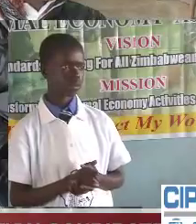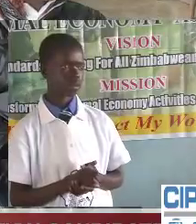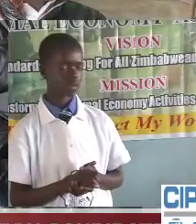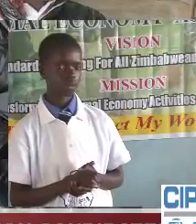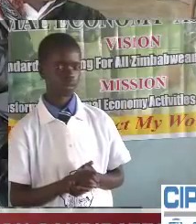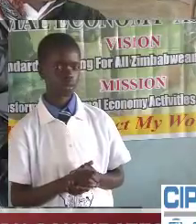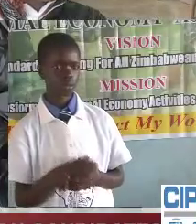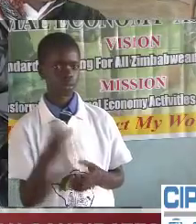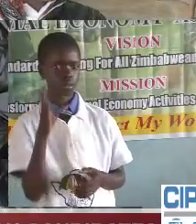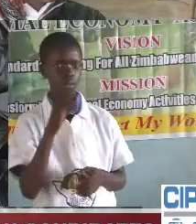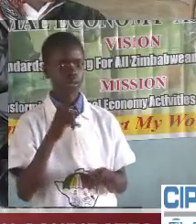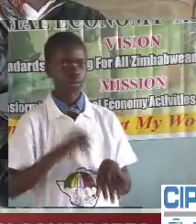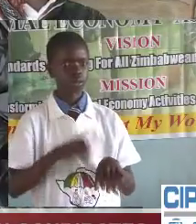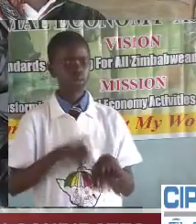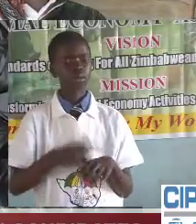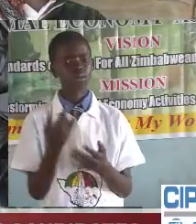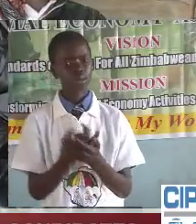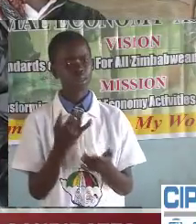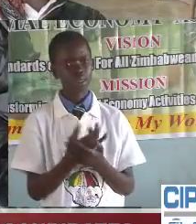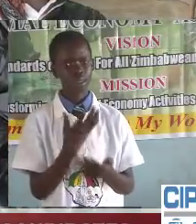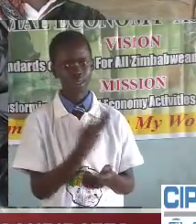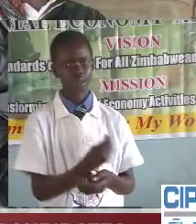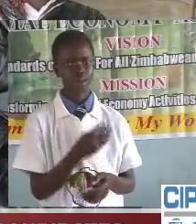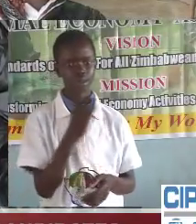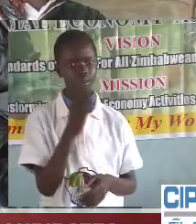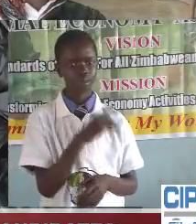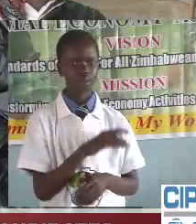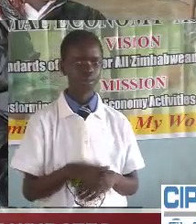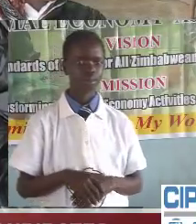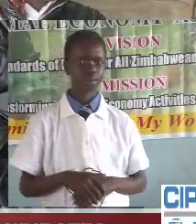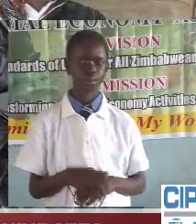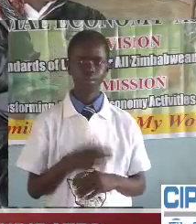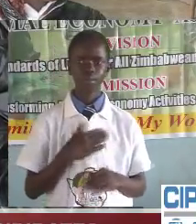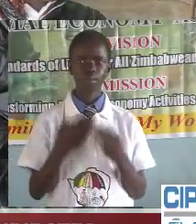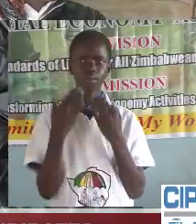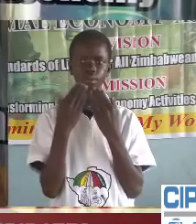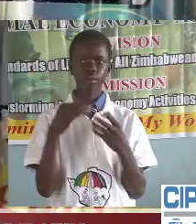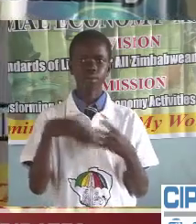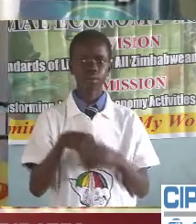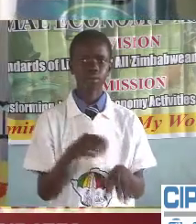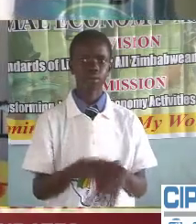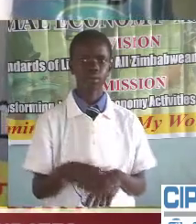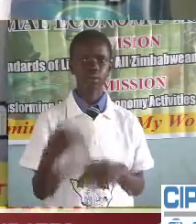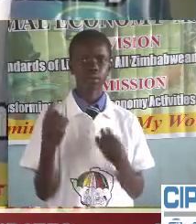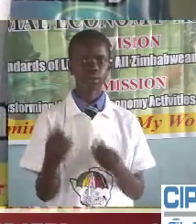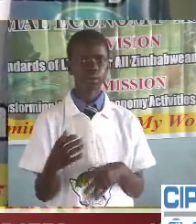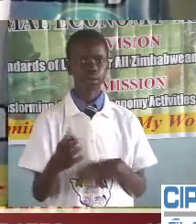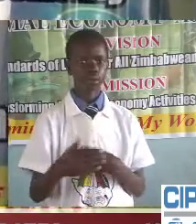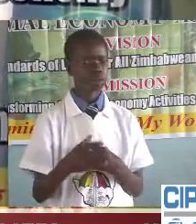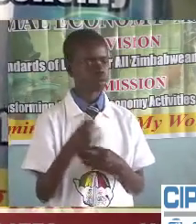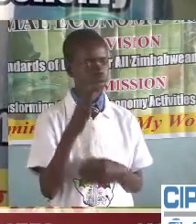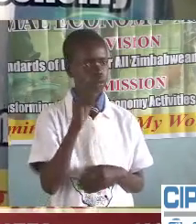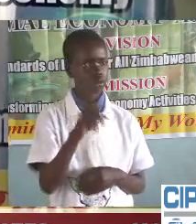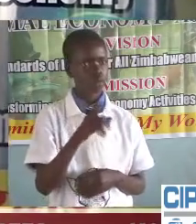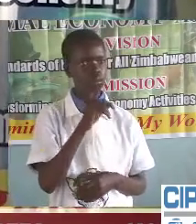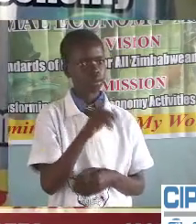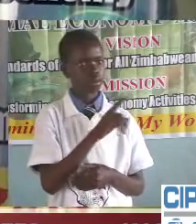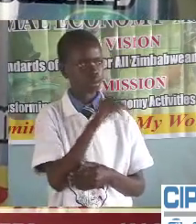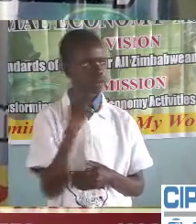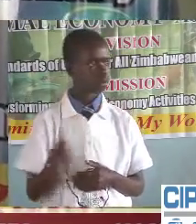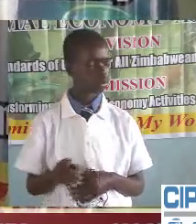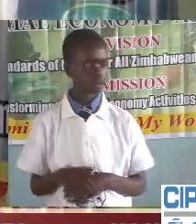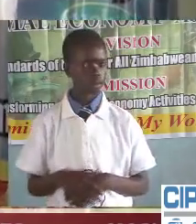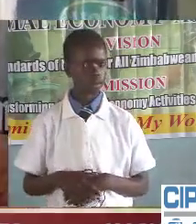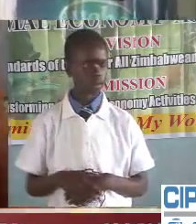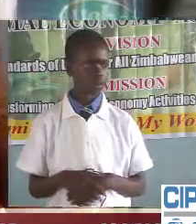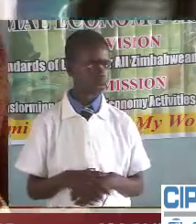tingati time inobatsira nai aiwa ndoda kutenda chaizvo dai matonyatsogarira zvenyu pari padhuze ndani kuti mibvunzo yenyu